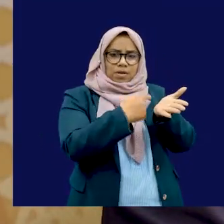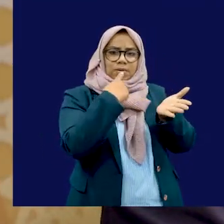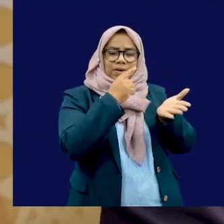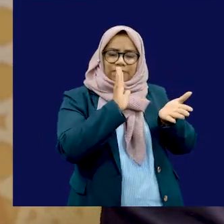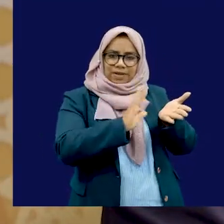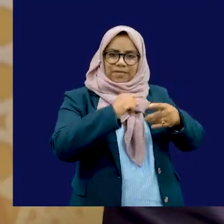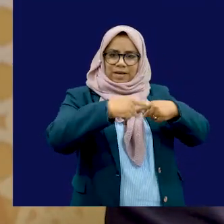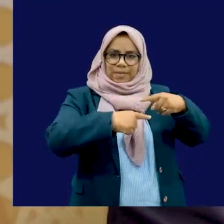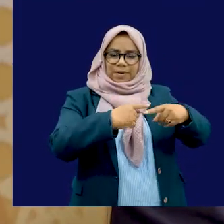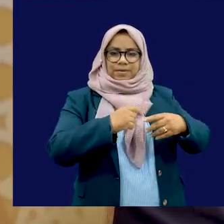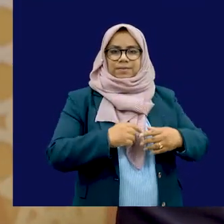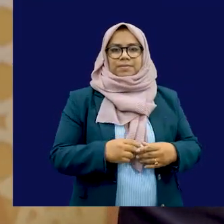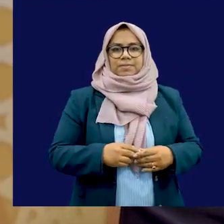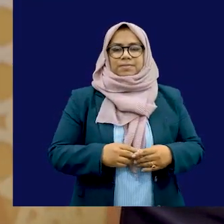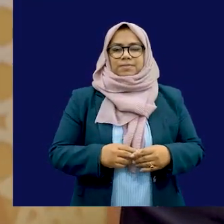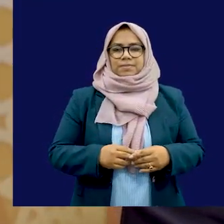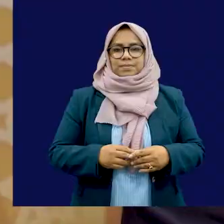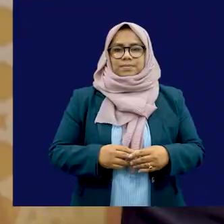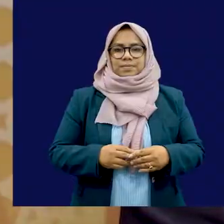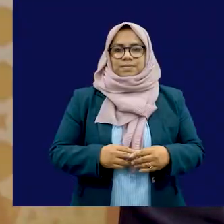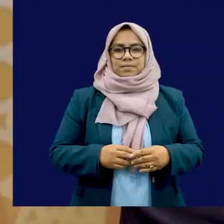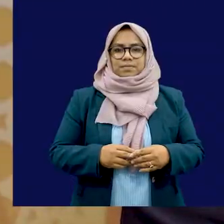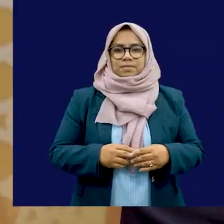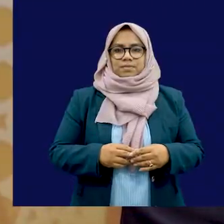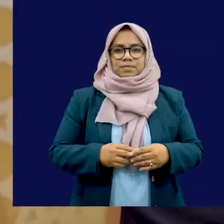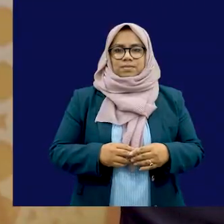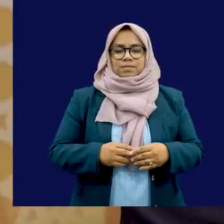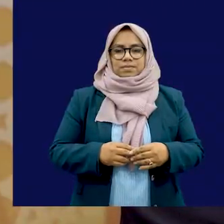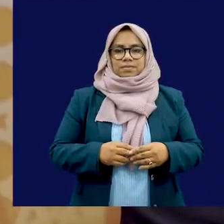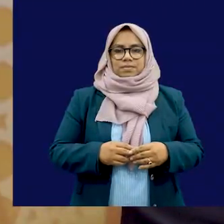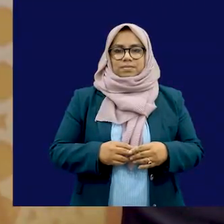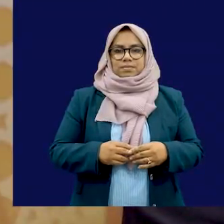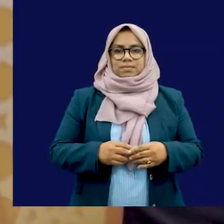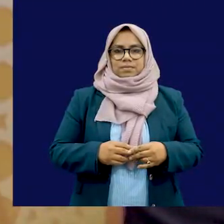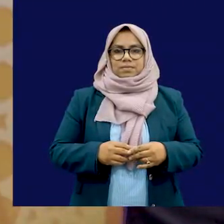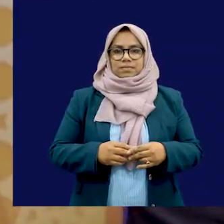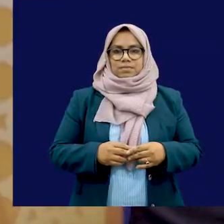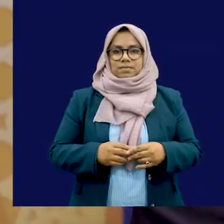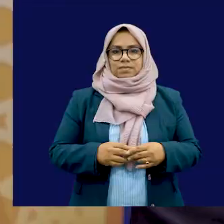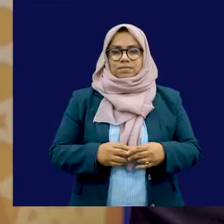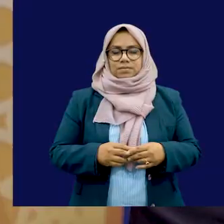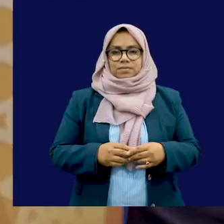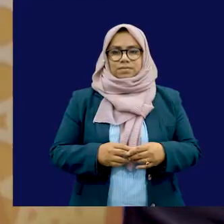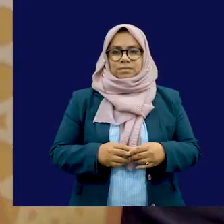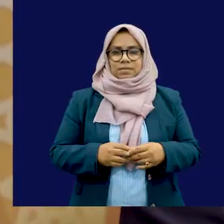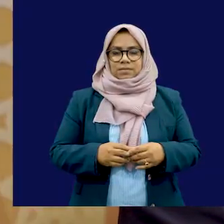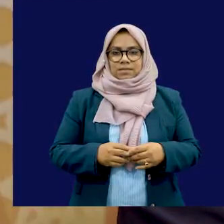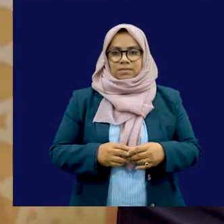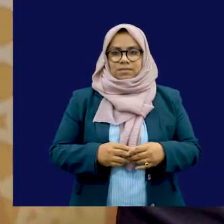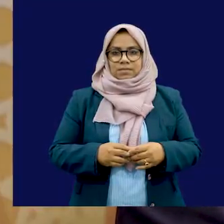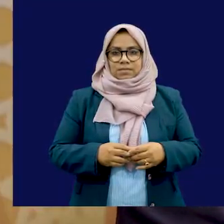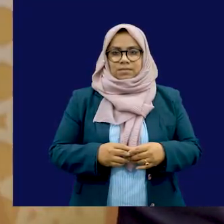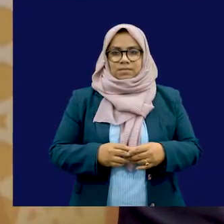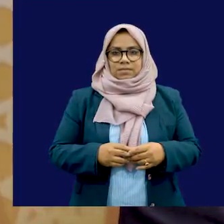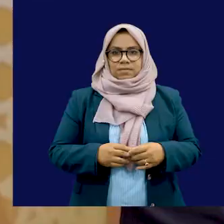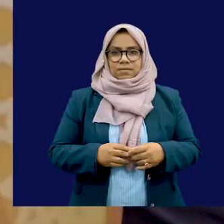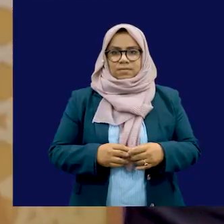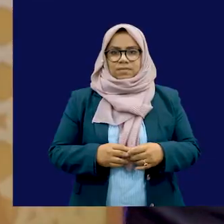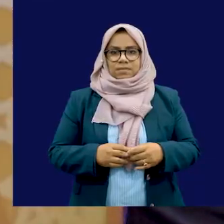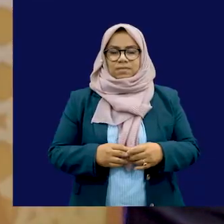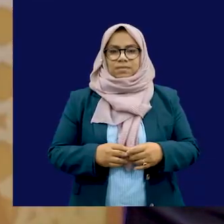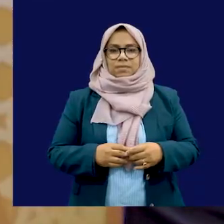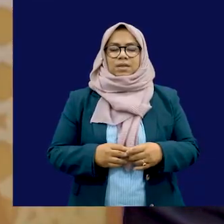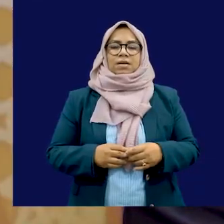آمنوا أنفقوا من طيبات ما كسبتم ومما أخرجنا لكم من الأرض. O you